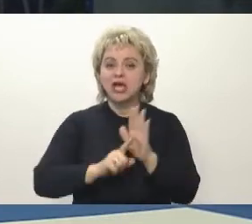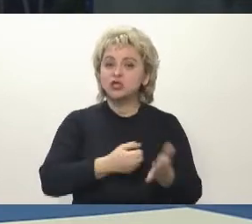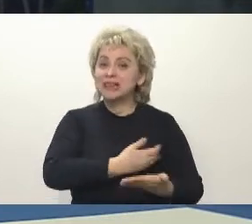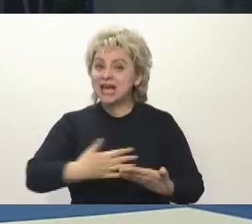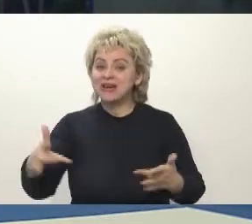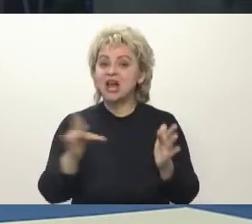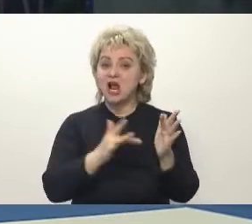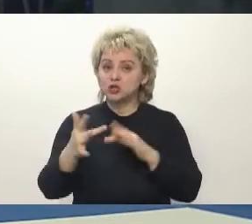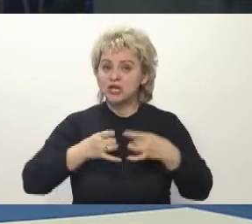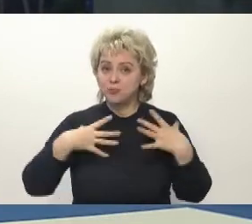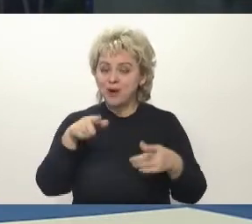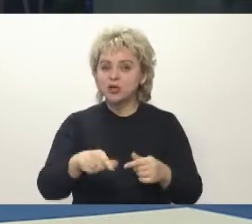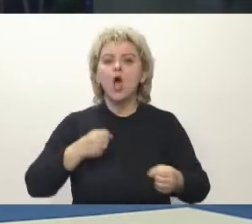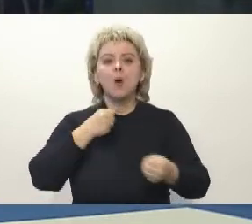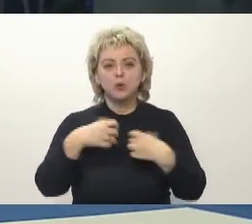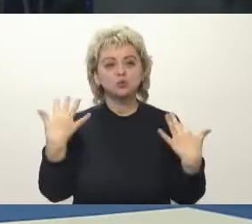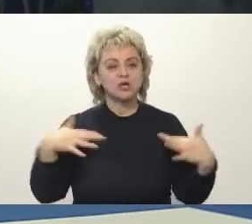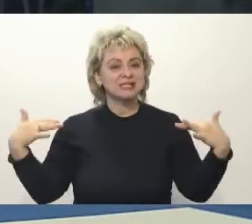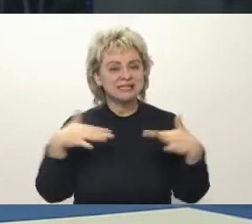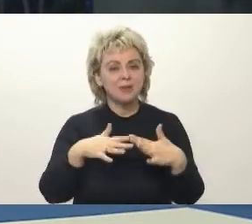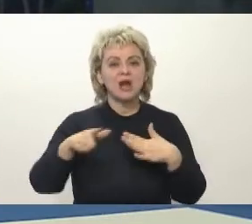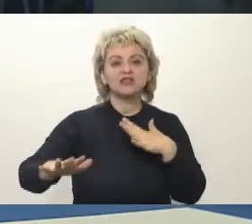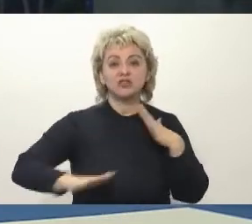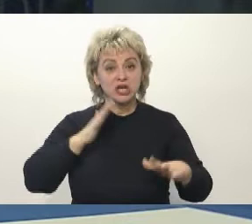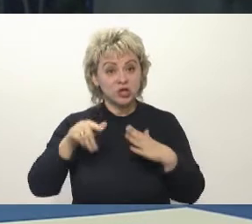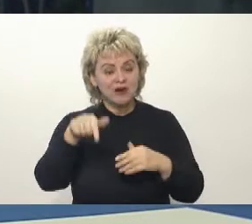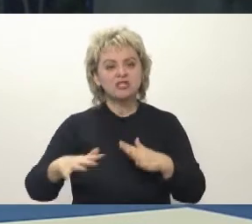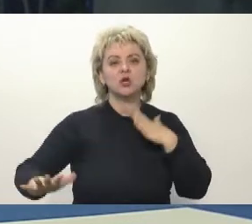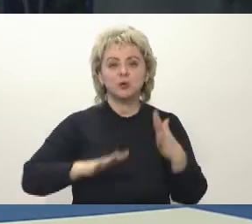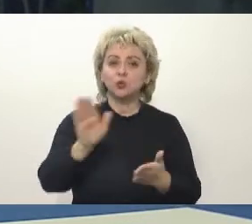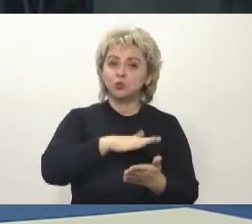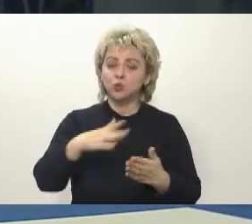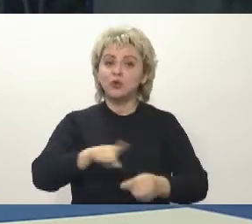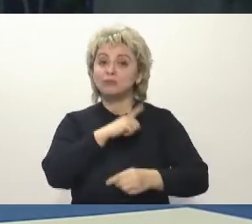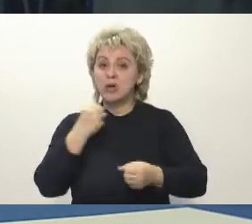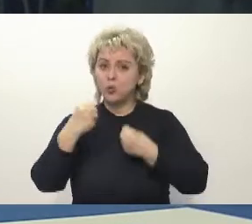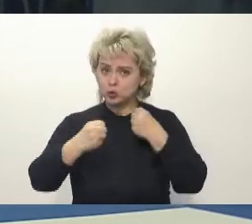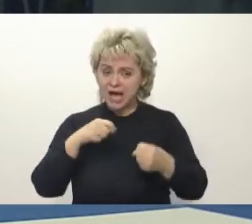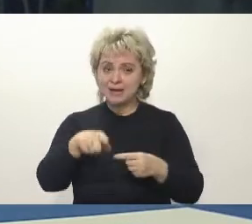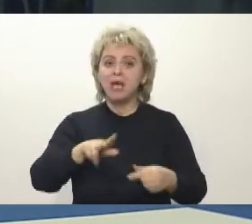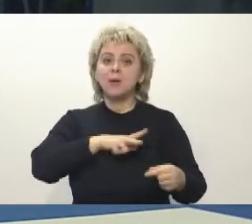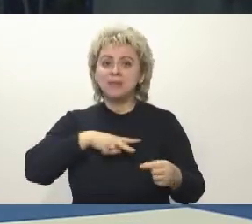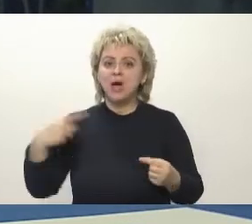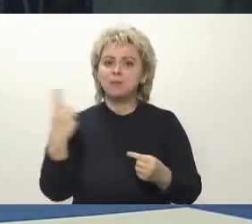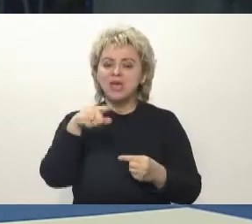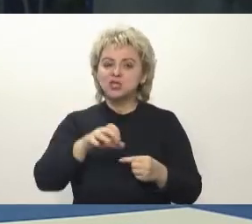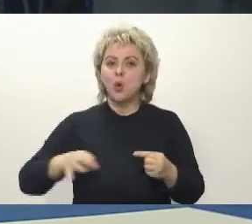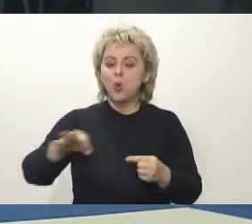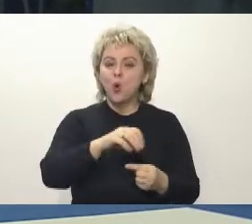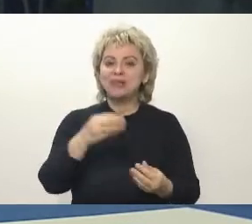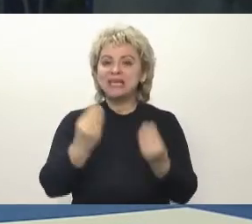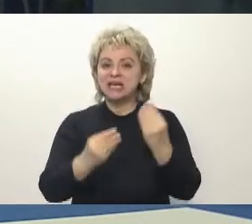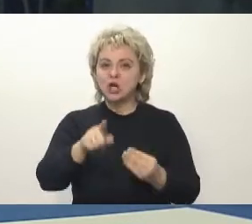накрывать рождественский, а боксеры уже собирались растрясти весы, потрясти друг друга мощными ударами. За медали первенства